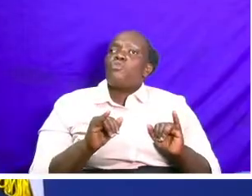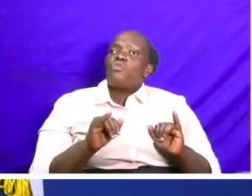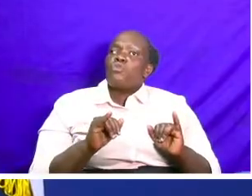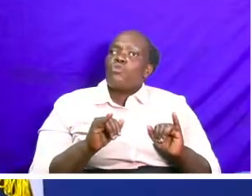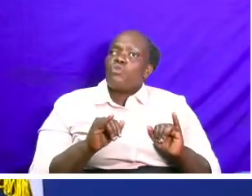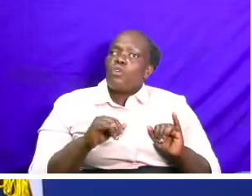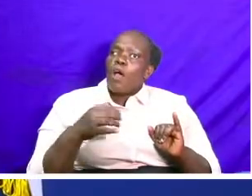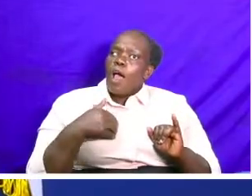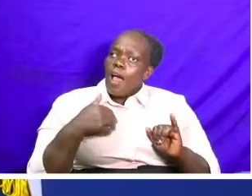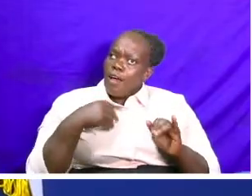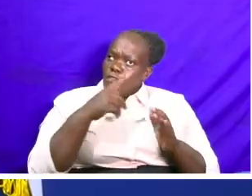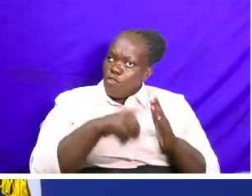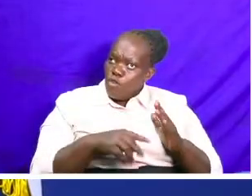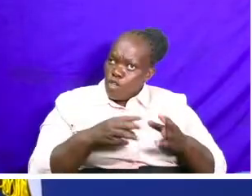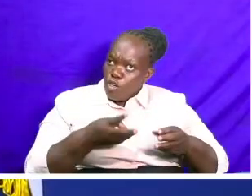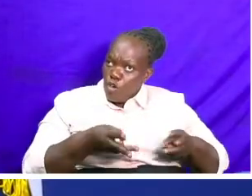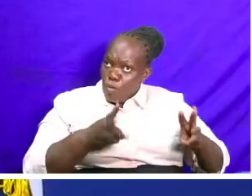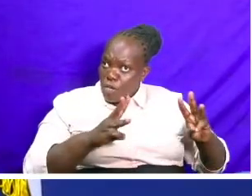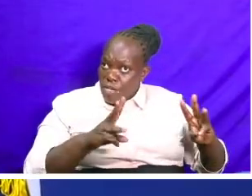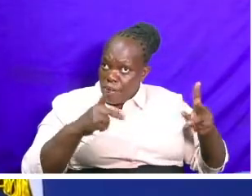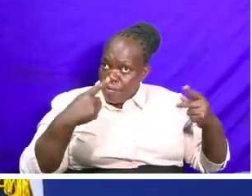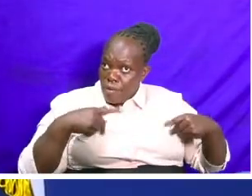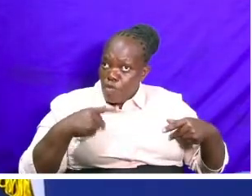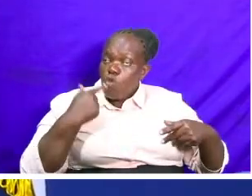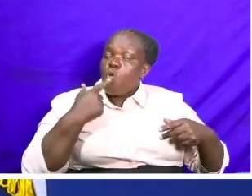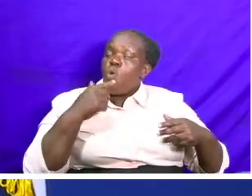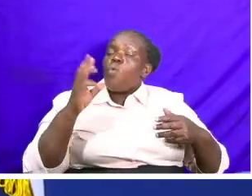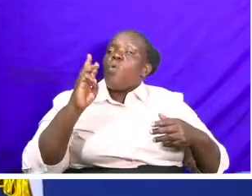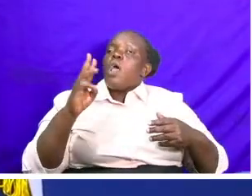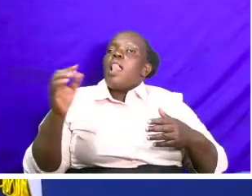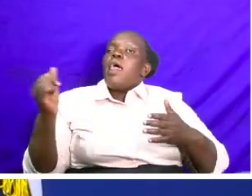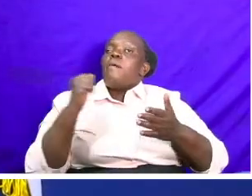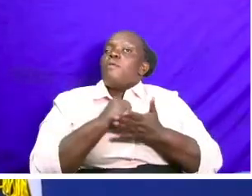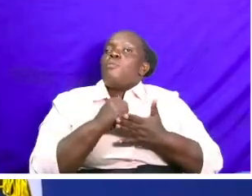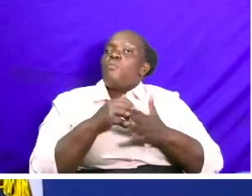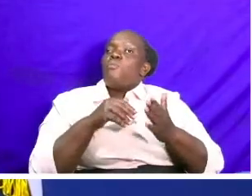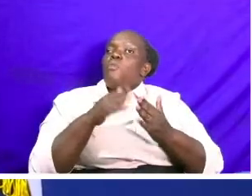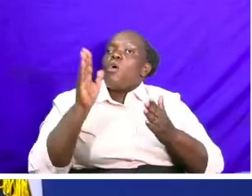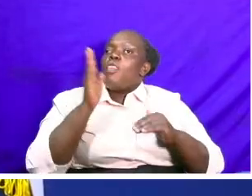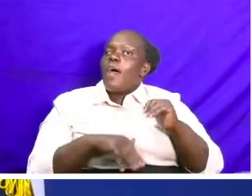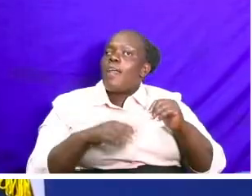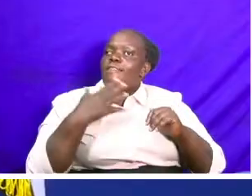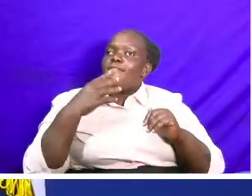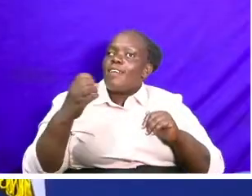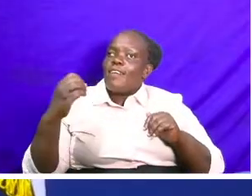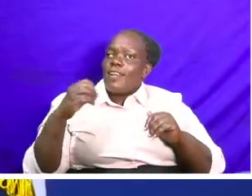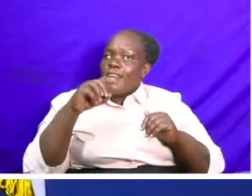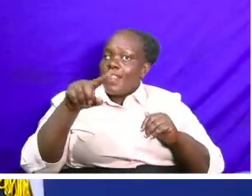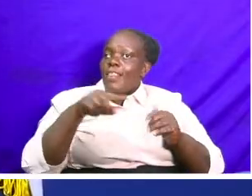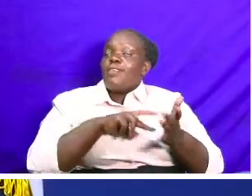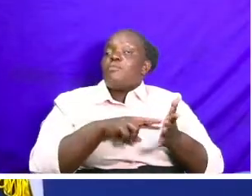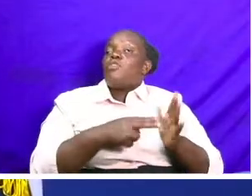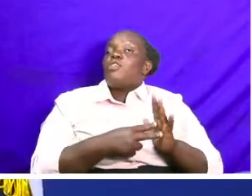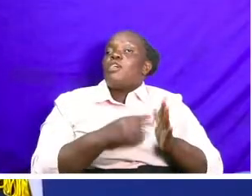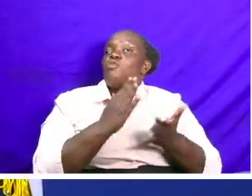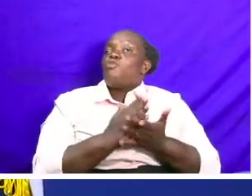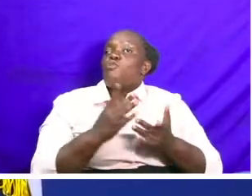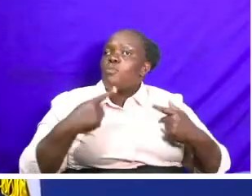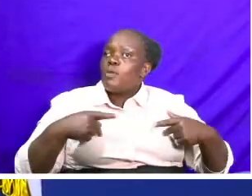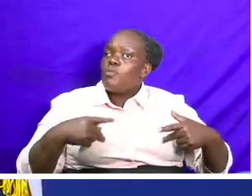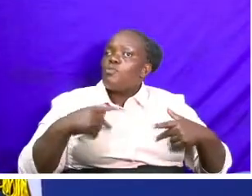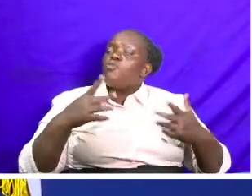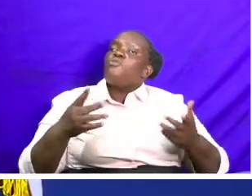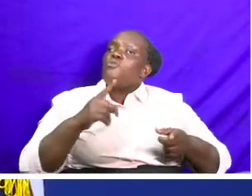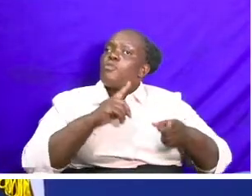na kutakuwa na nafasi za watu ambao wataajiriwa zaidi ya 500 kutokana na mradi huu. Kwa hivyo wale ambao